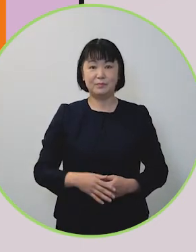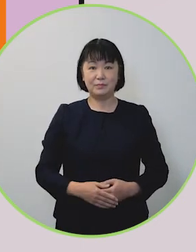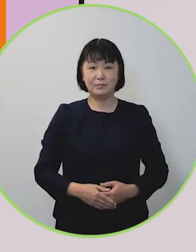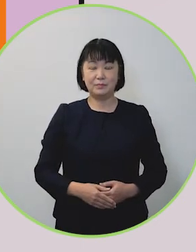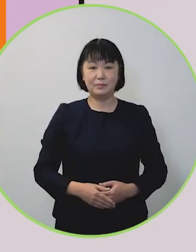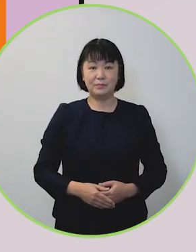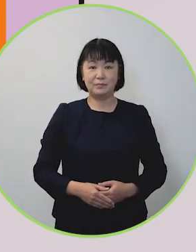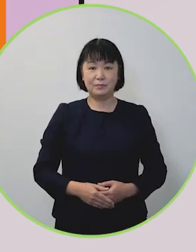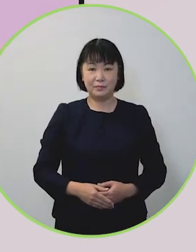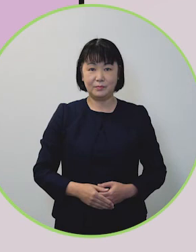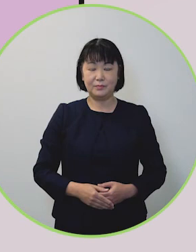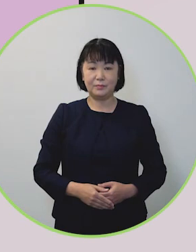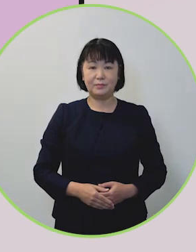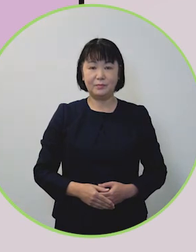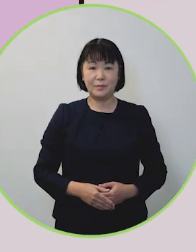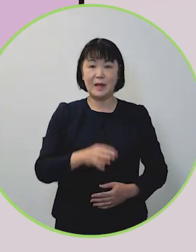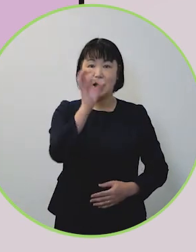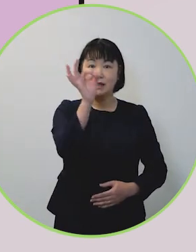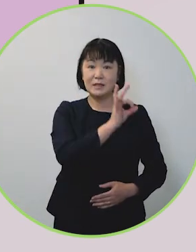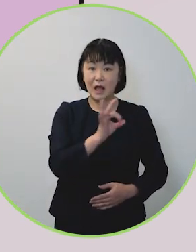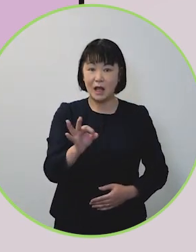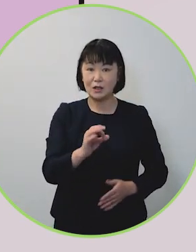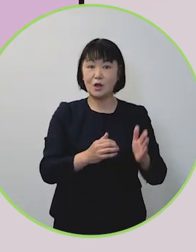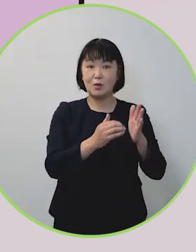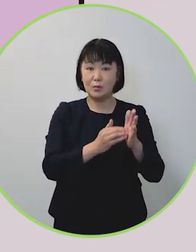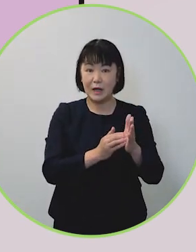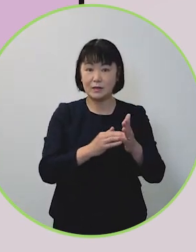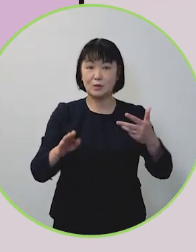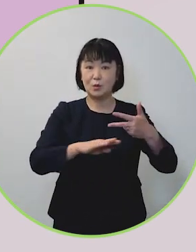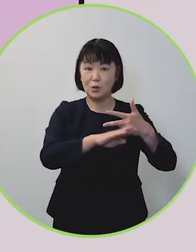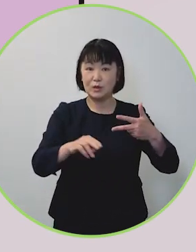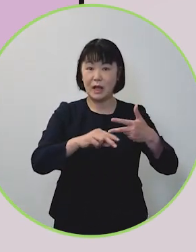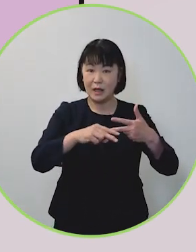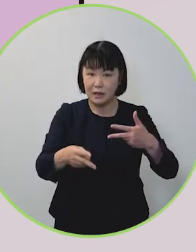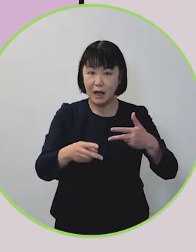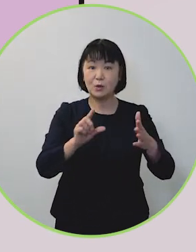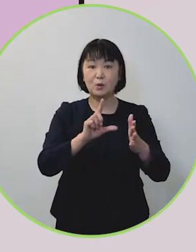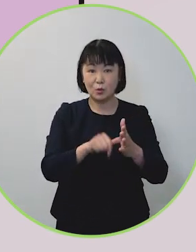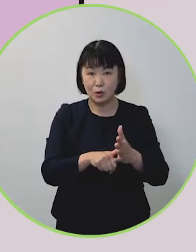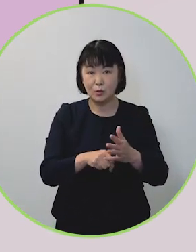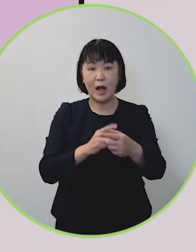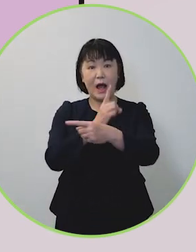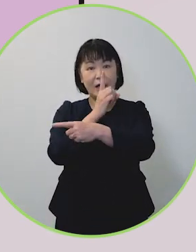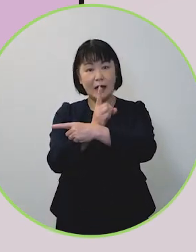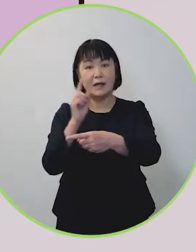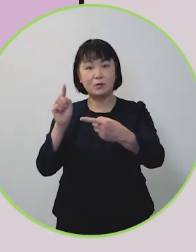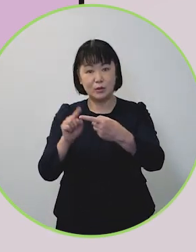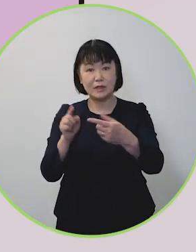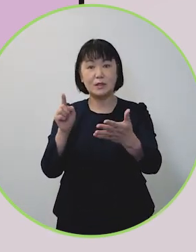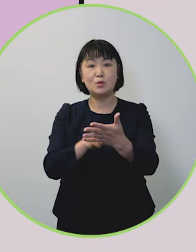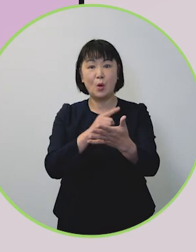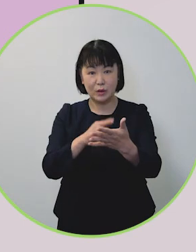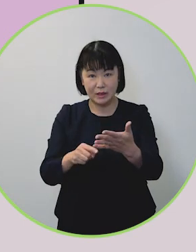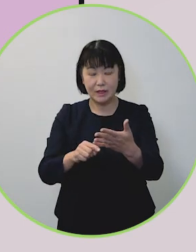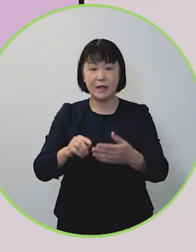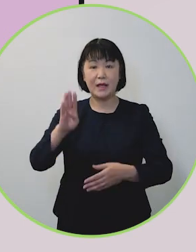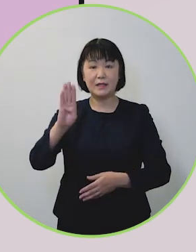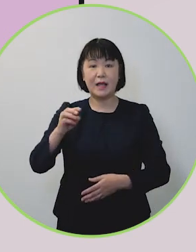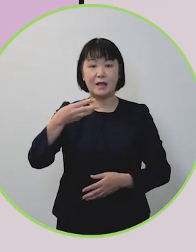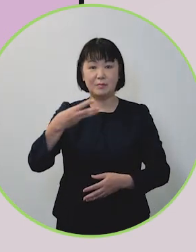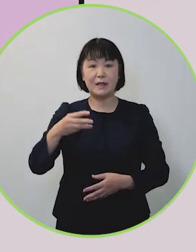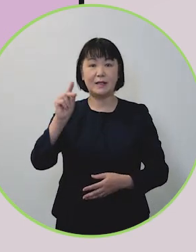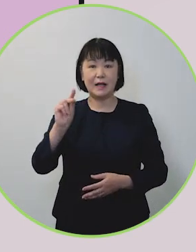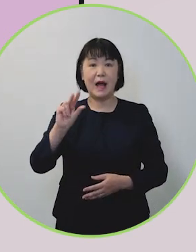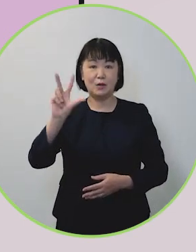などがあるのをまた製品プラスチックの資源化においては科学的に処理していく